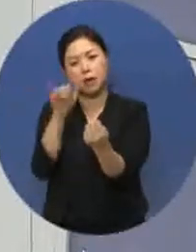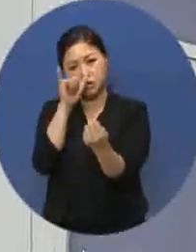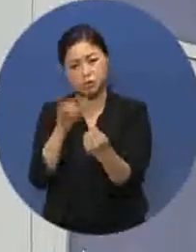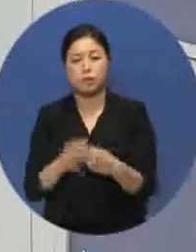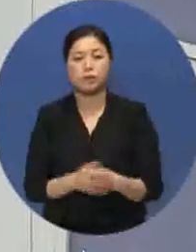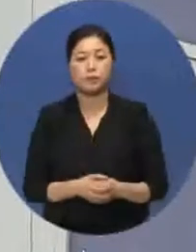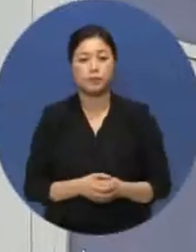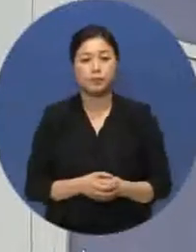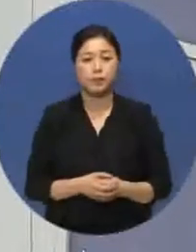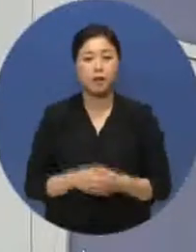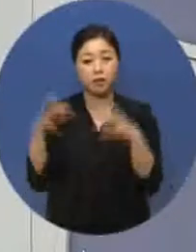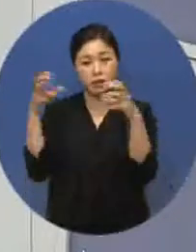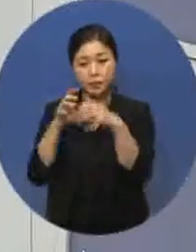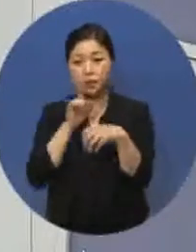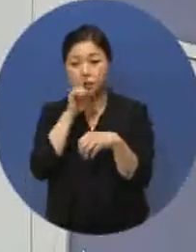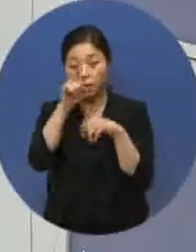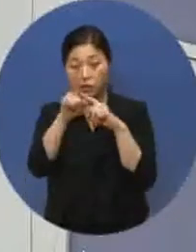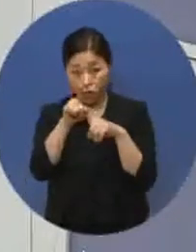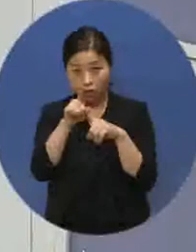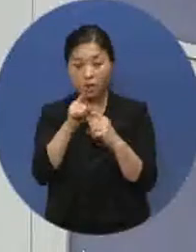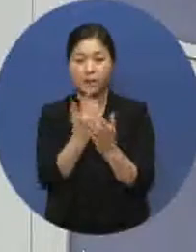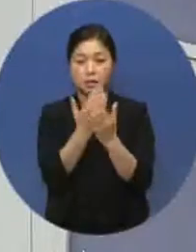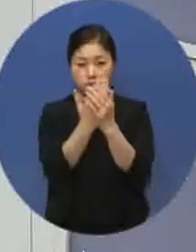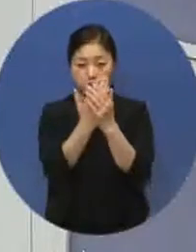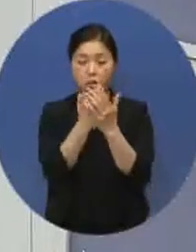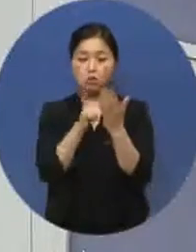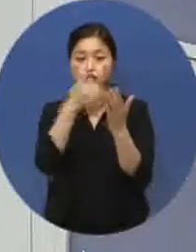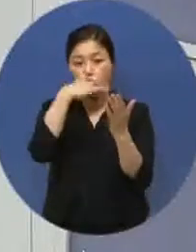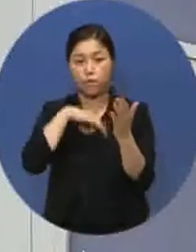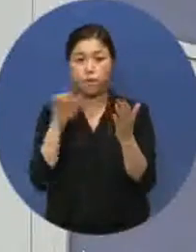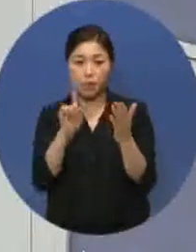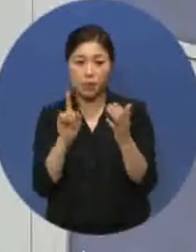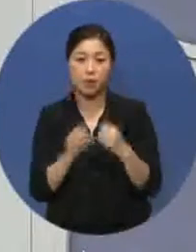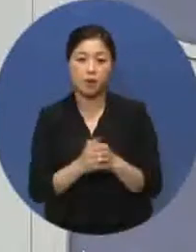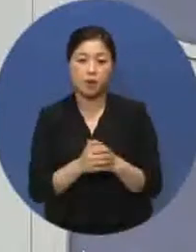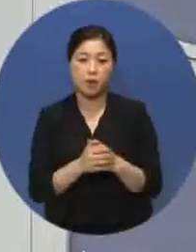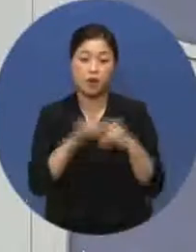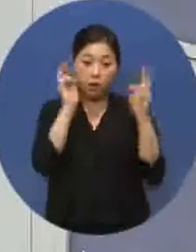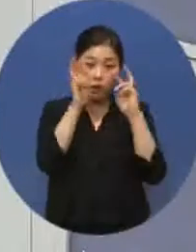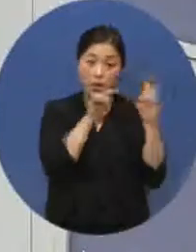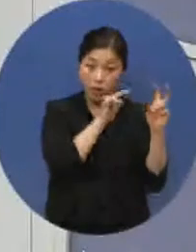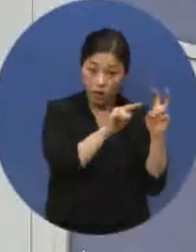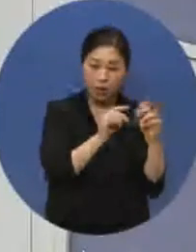그리고 그러한 집단 소송이 활성화되면 장점으로는 기업이